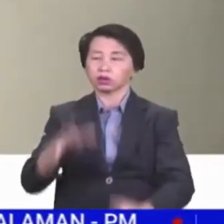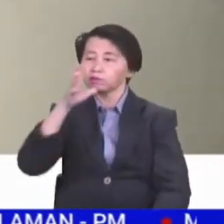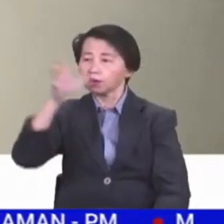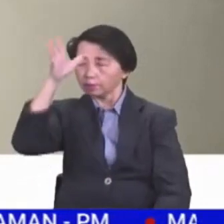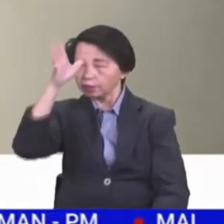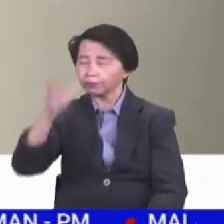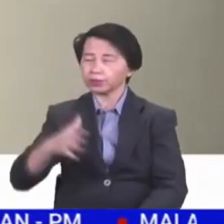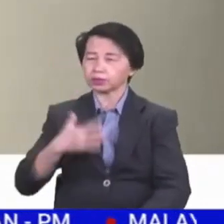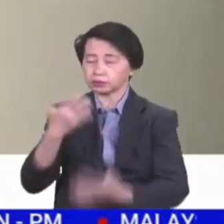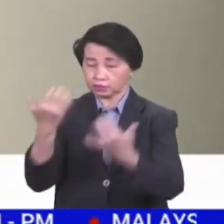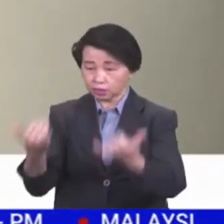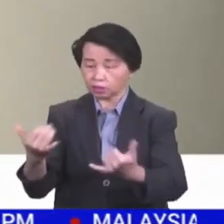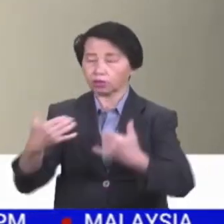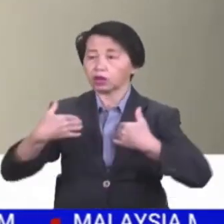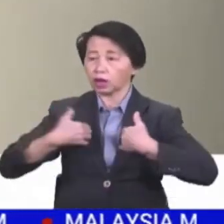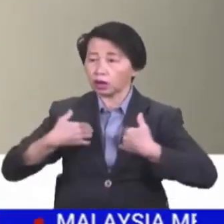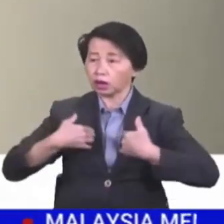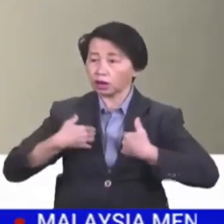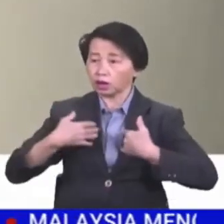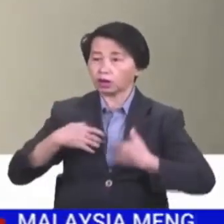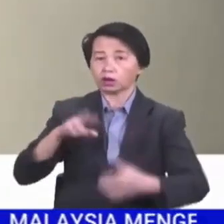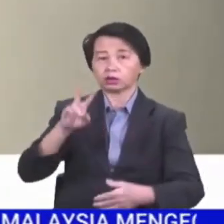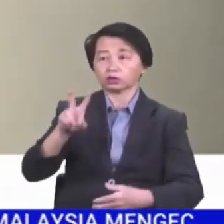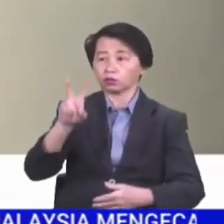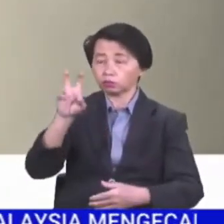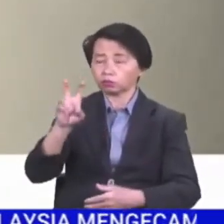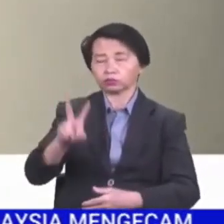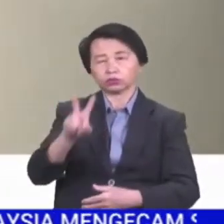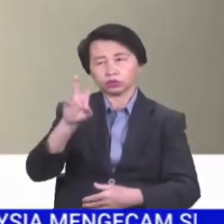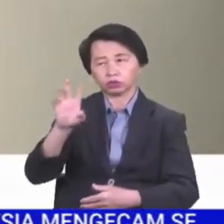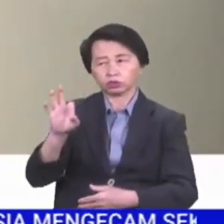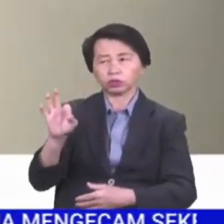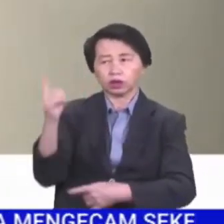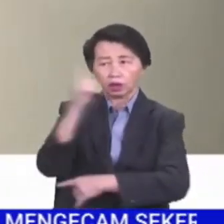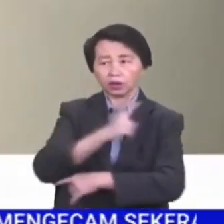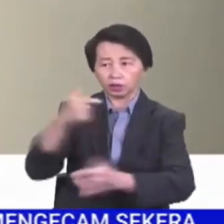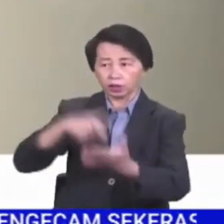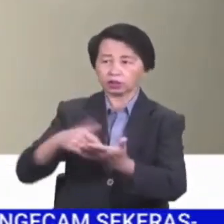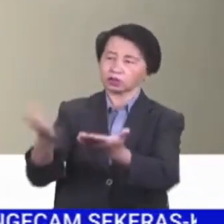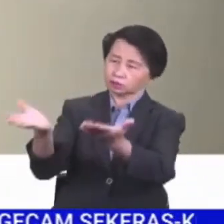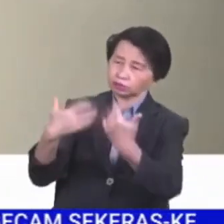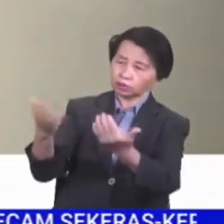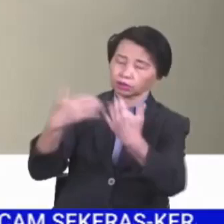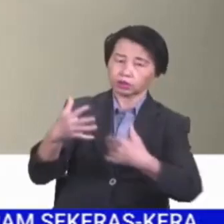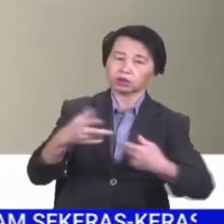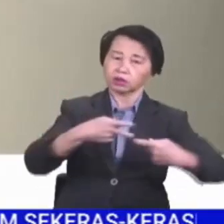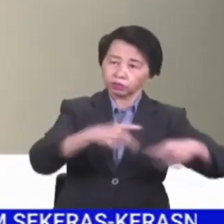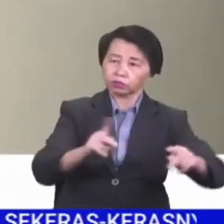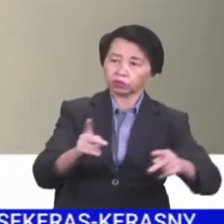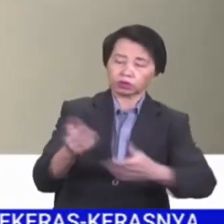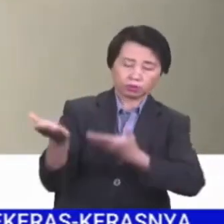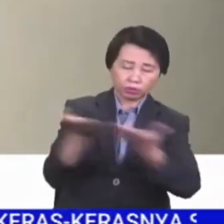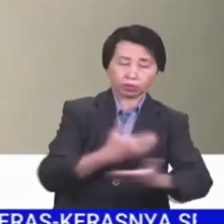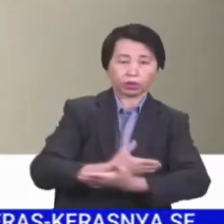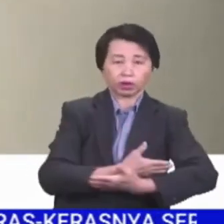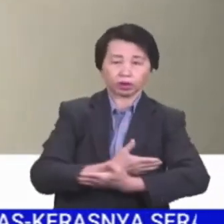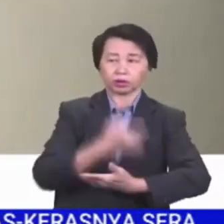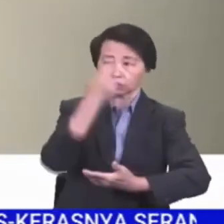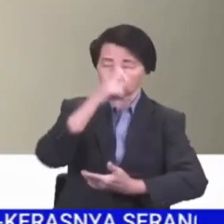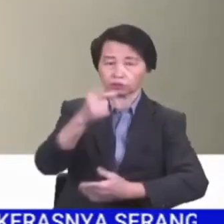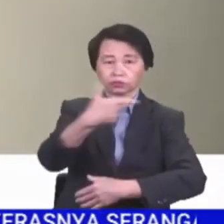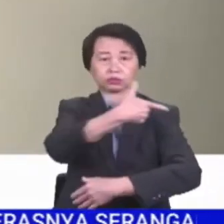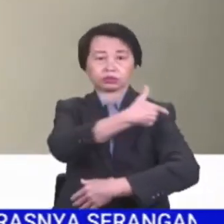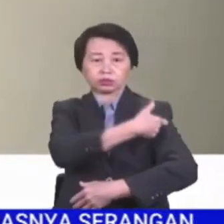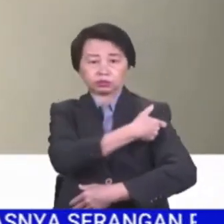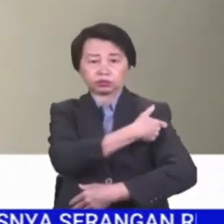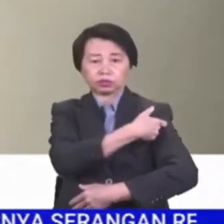kini mempunyai 29 hari lagi untuk mengambil peluang vaksinasi percuma terhadap anak mereka